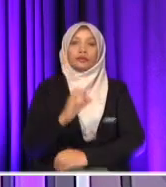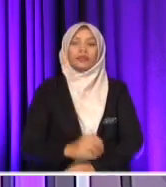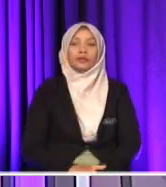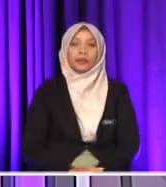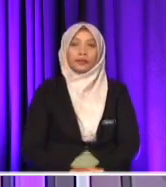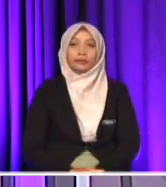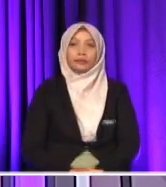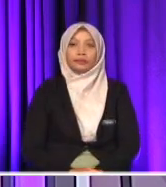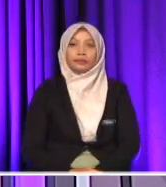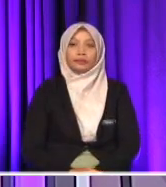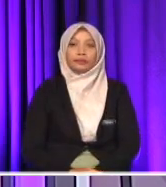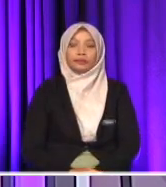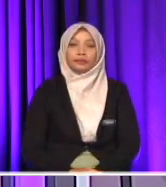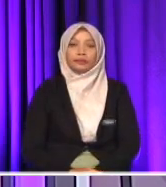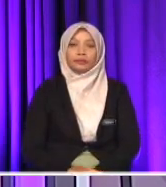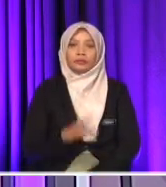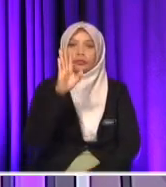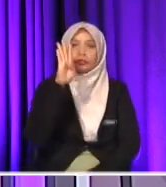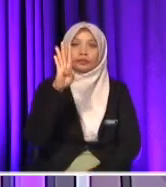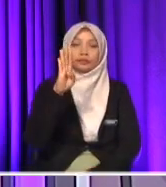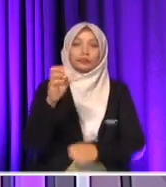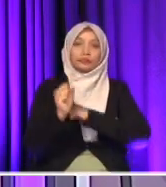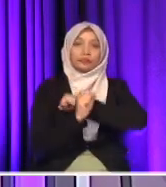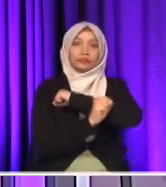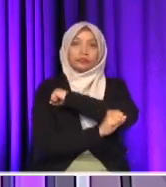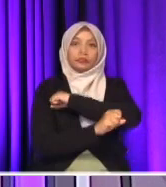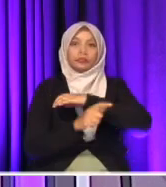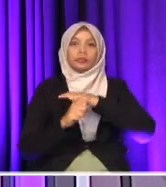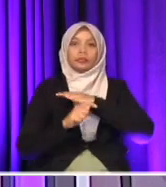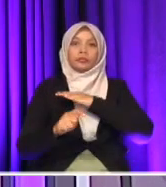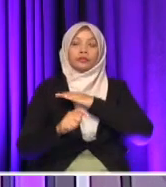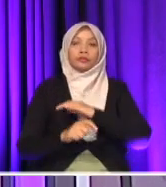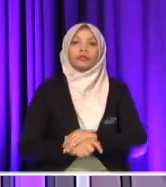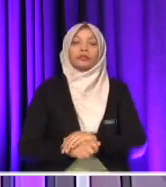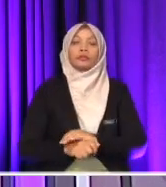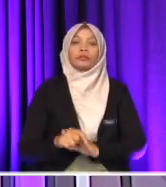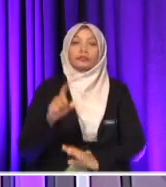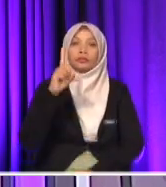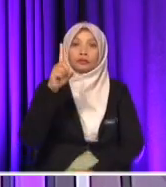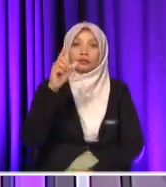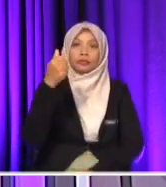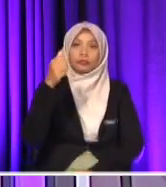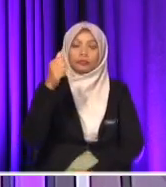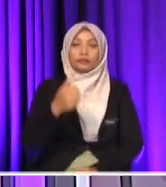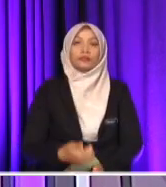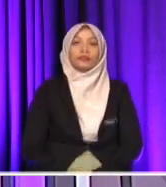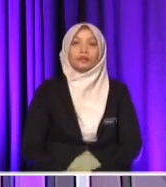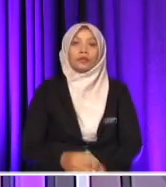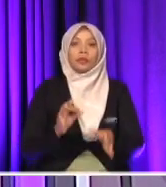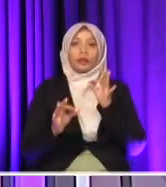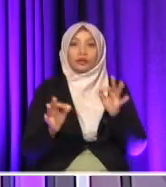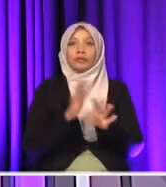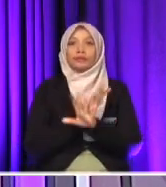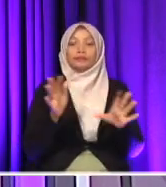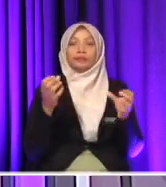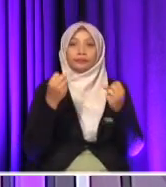Dah hilang. Untuk C ni okey 4 sudut negatif 110. Ni kita baca daripada sini pula. Kalau tak nanti banyaklah nombornya kan. Kat